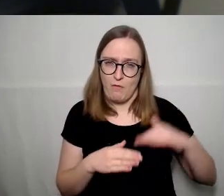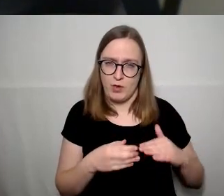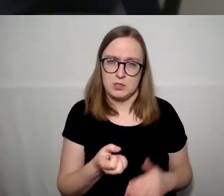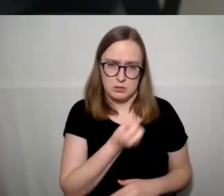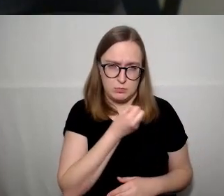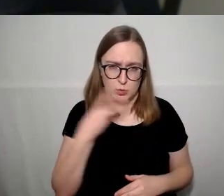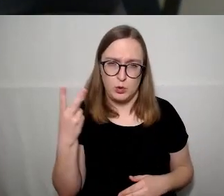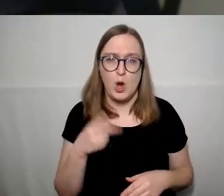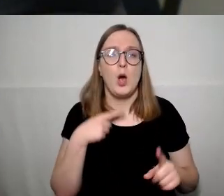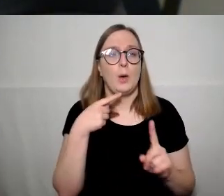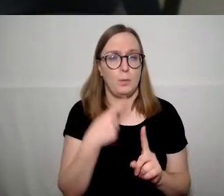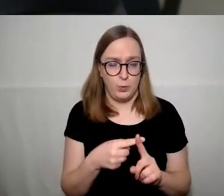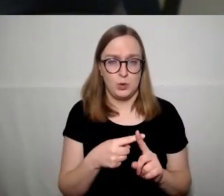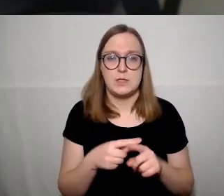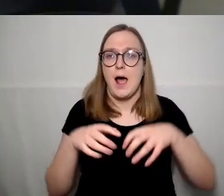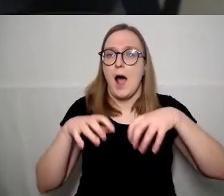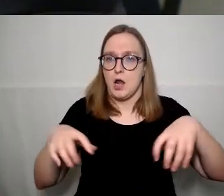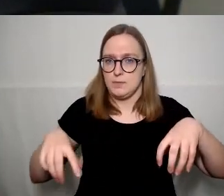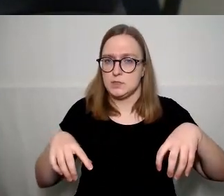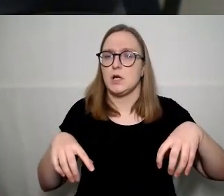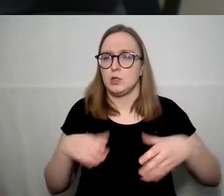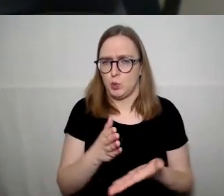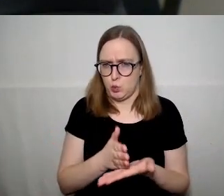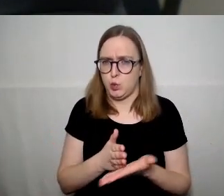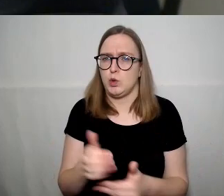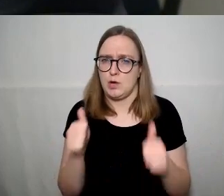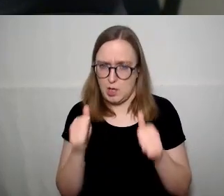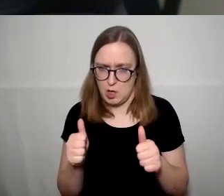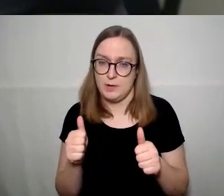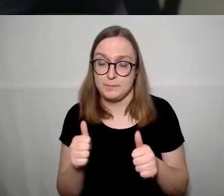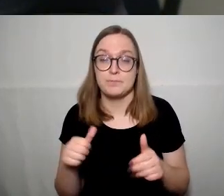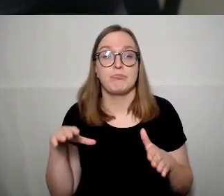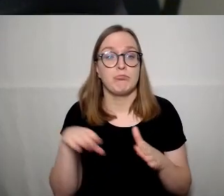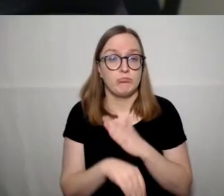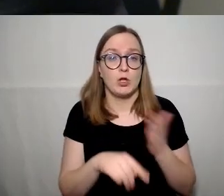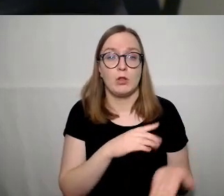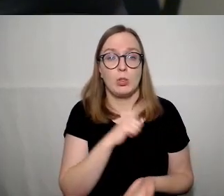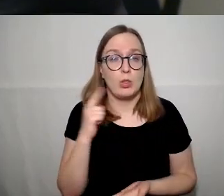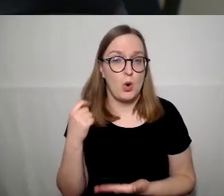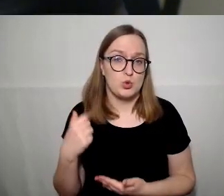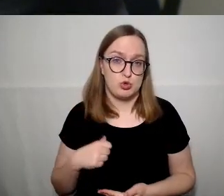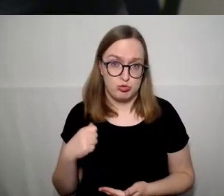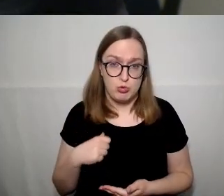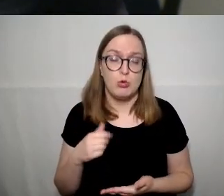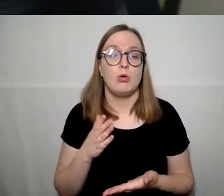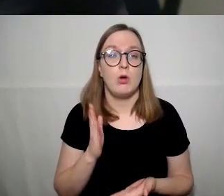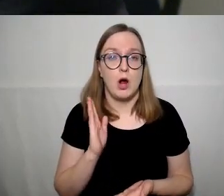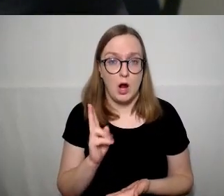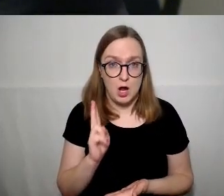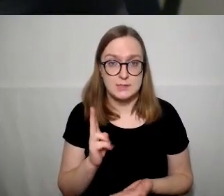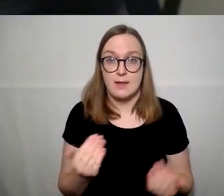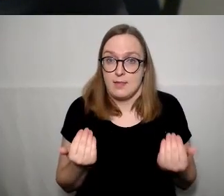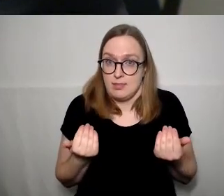ir administratoriai. Tarp jų yra daug žmonių, kurie šiuo metu